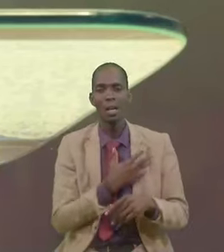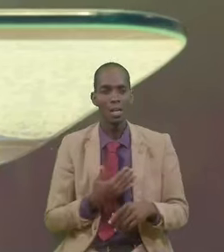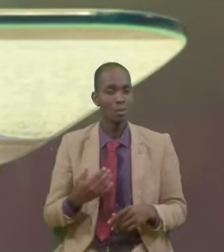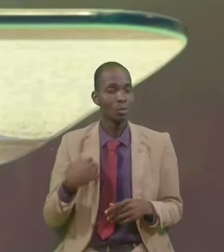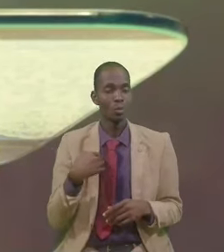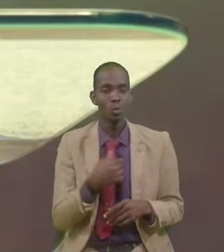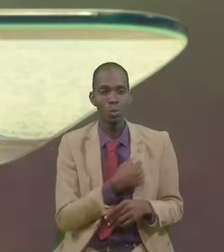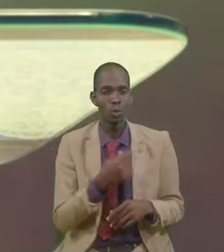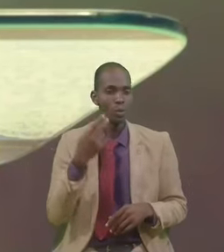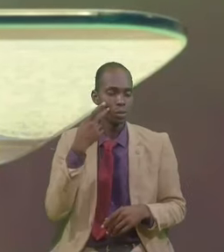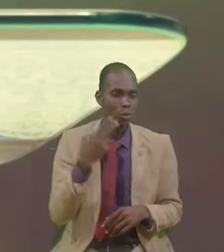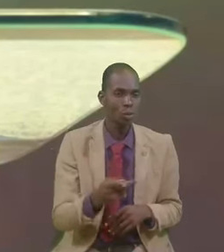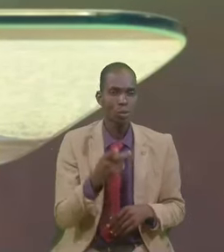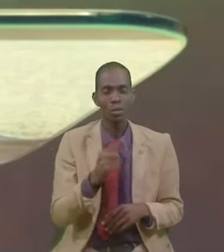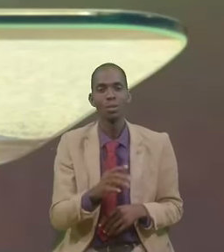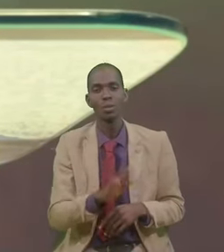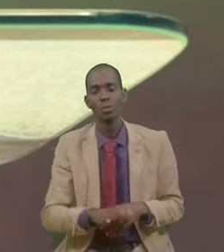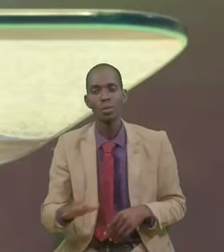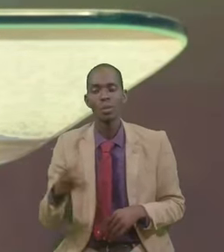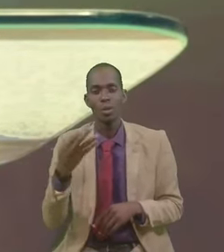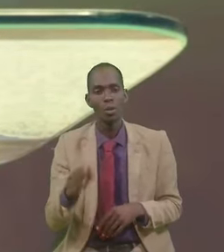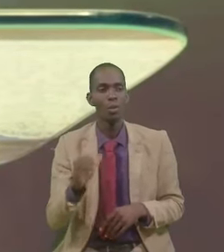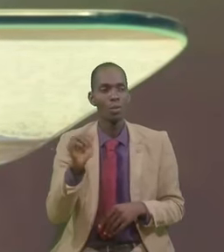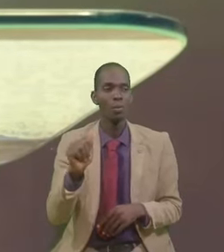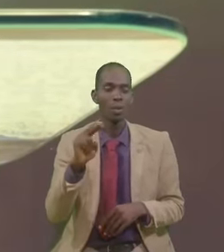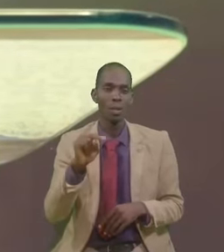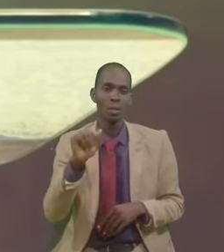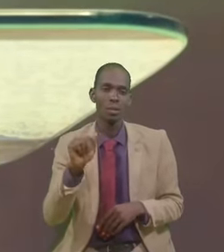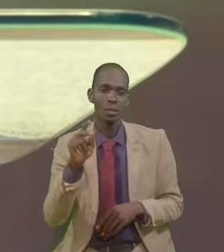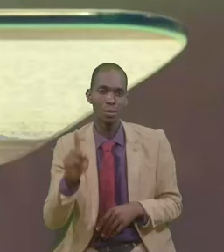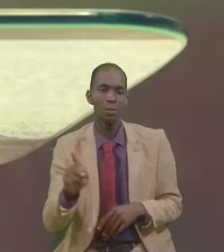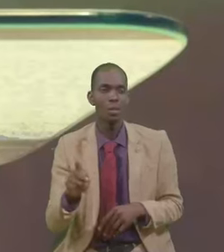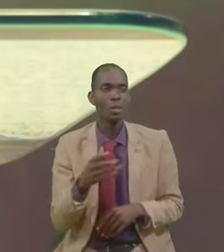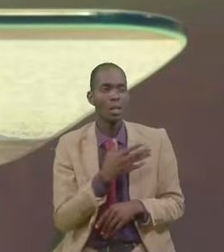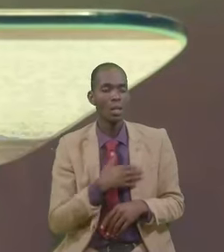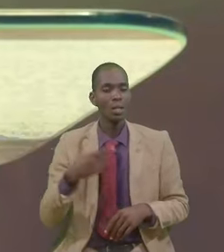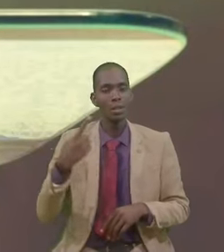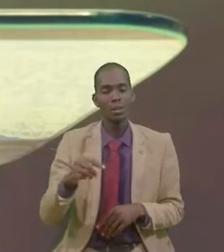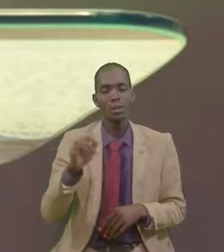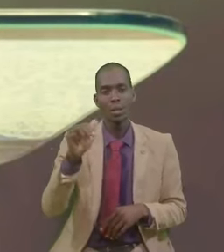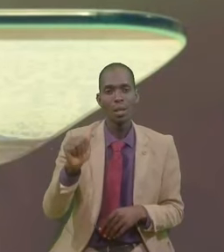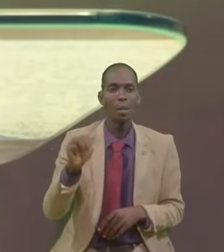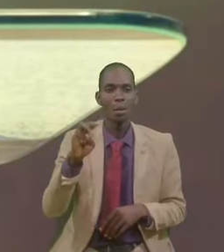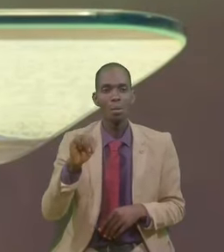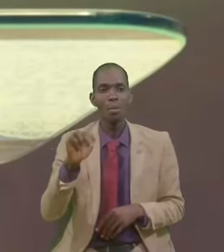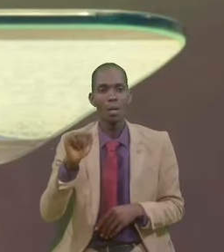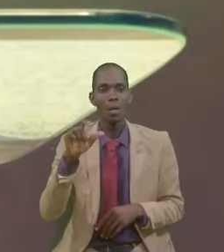vu des enfants d'Anak. Les Amalécites habitent la contrée du